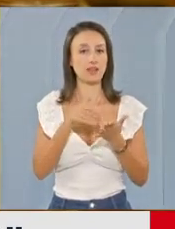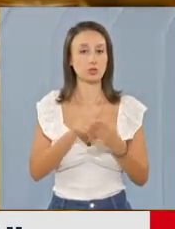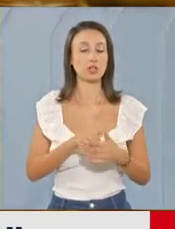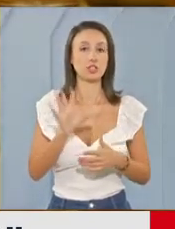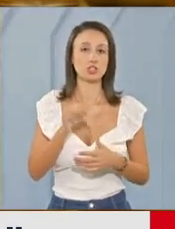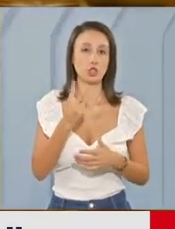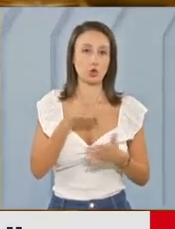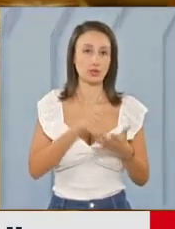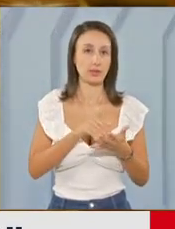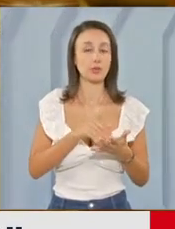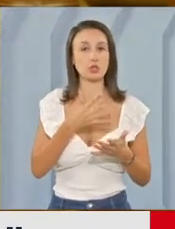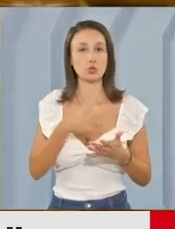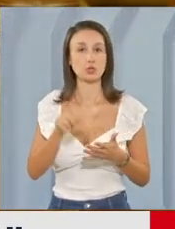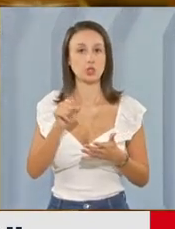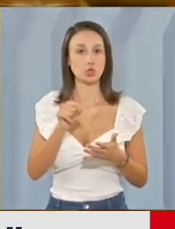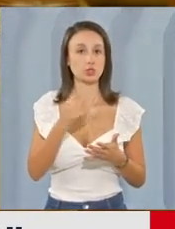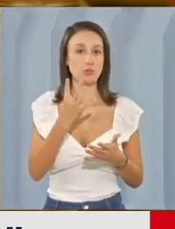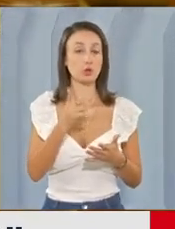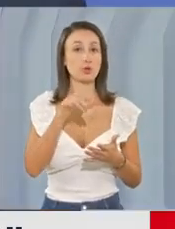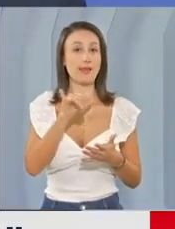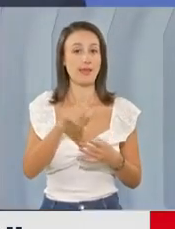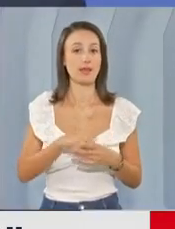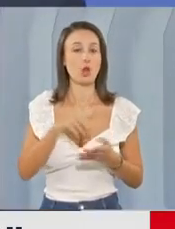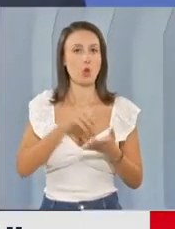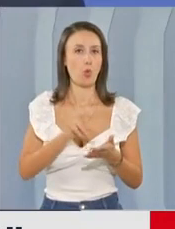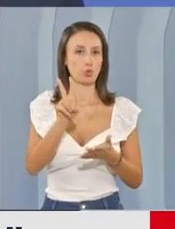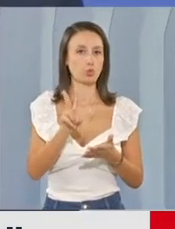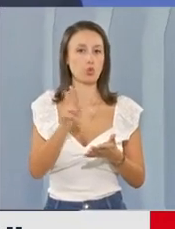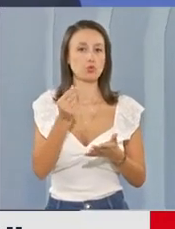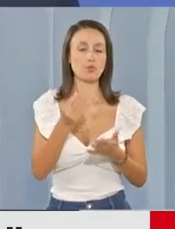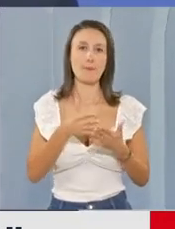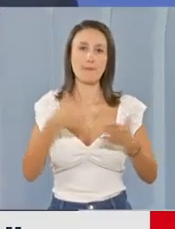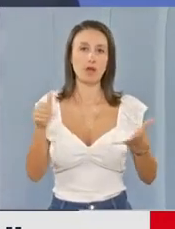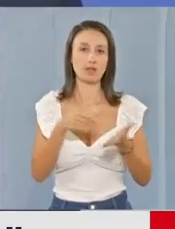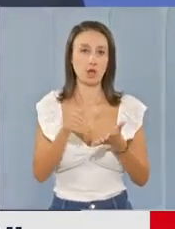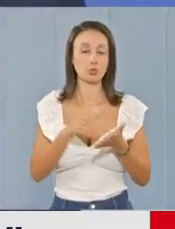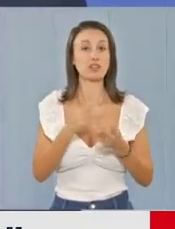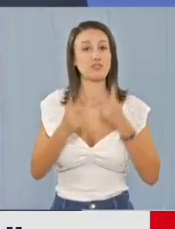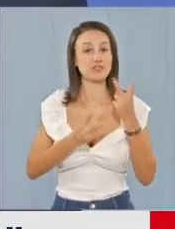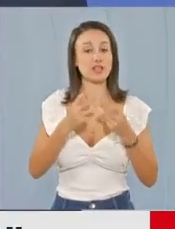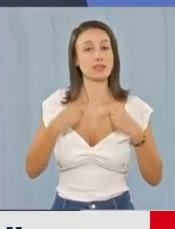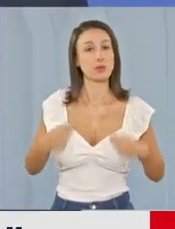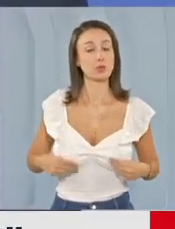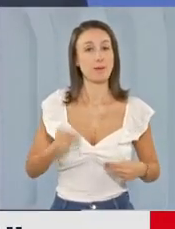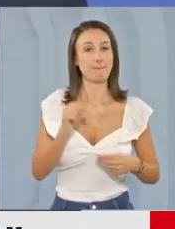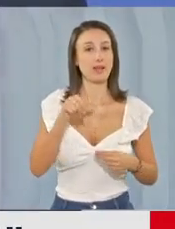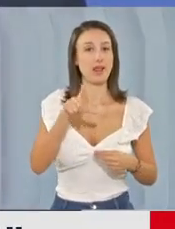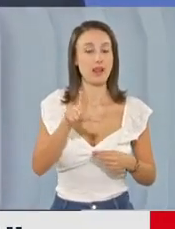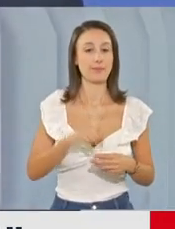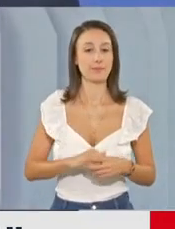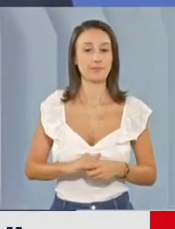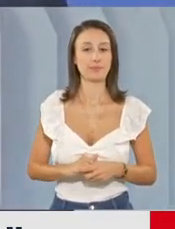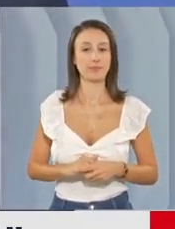a fost de 52524 RON pe locul 2 ca sumă uriașă a cheltuită a fost vizita deputatului PNL Ben